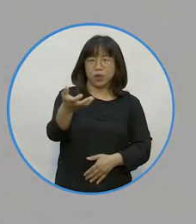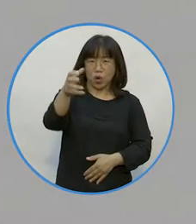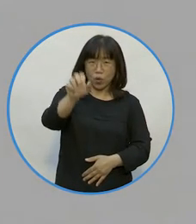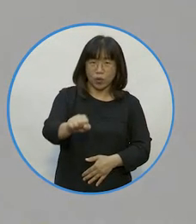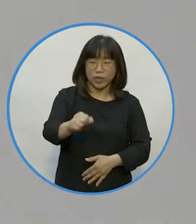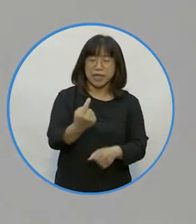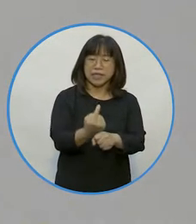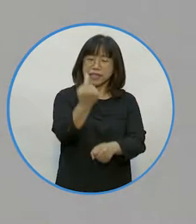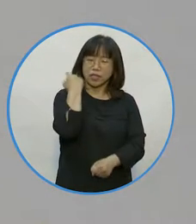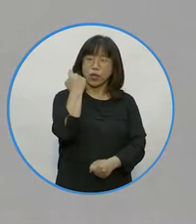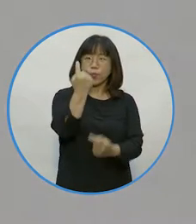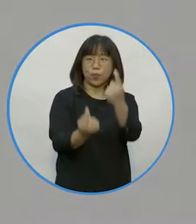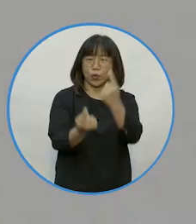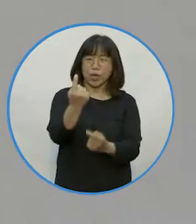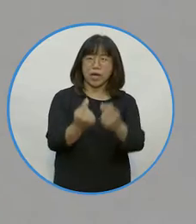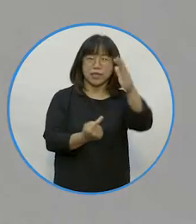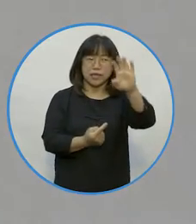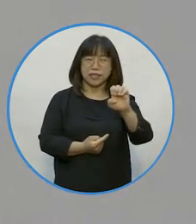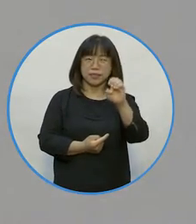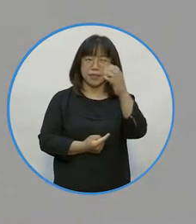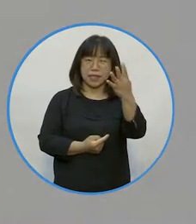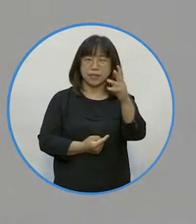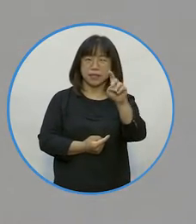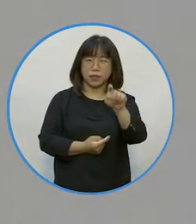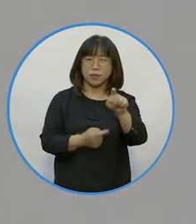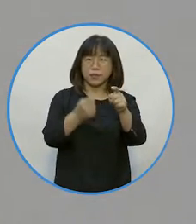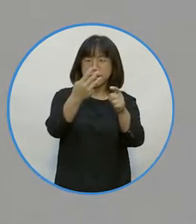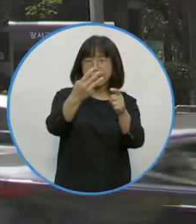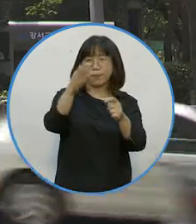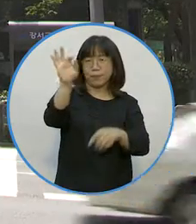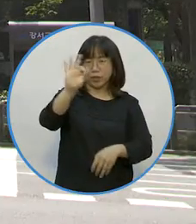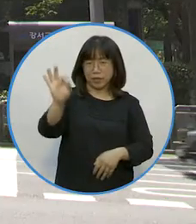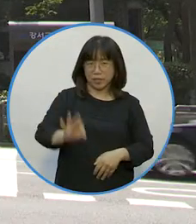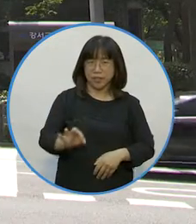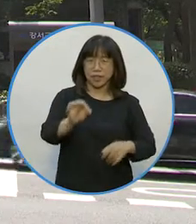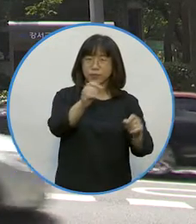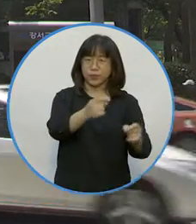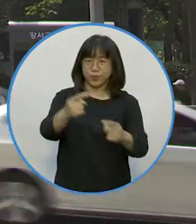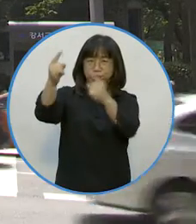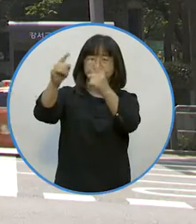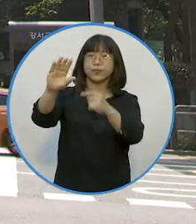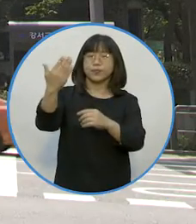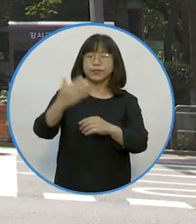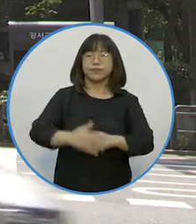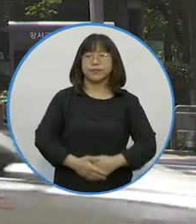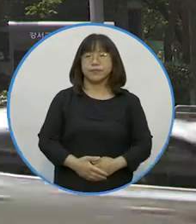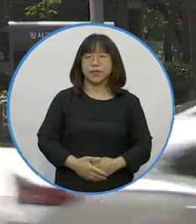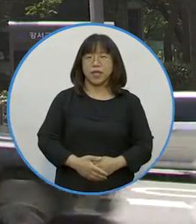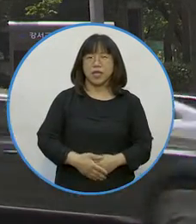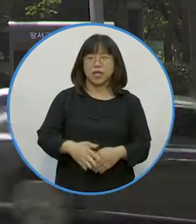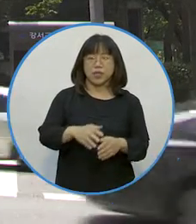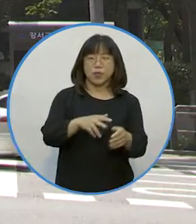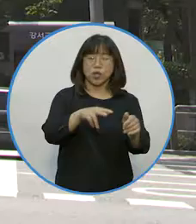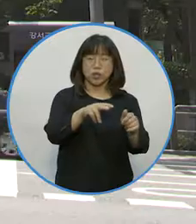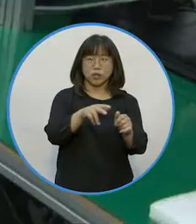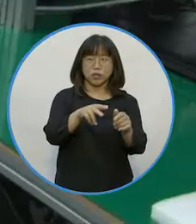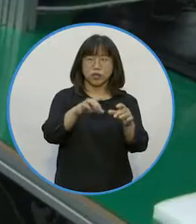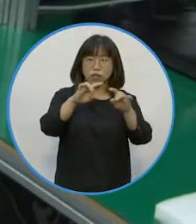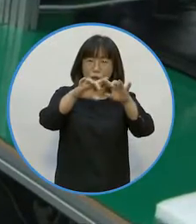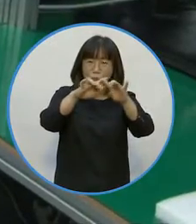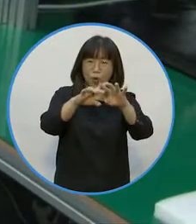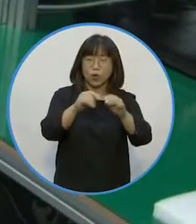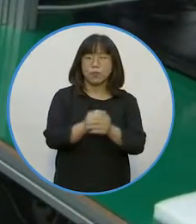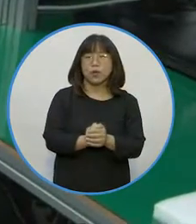7,720억 원으로 전년 대비 44.3%의 성장률을 나타냈습니다. 강서구는